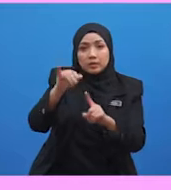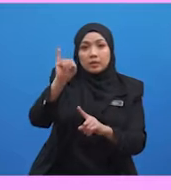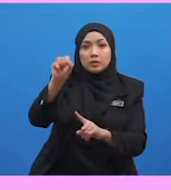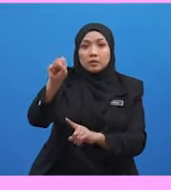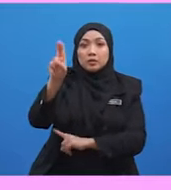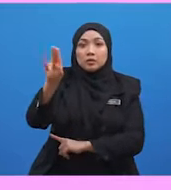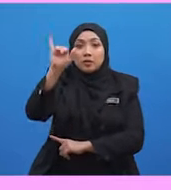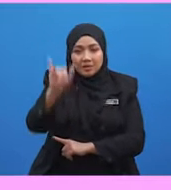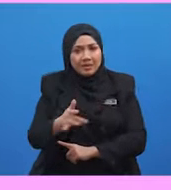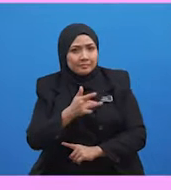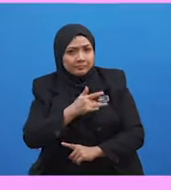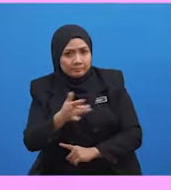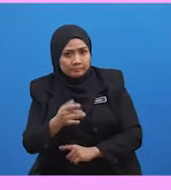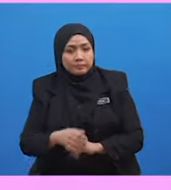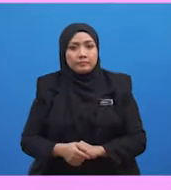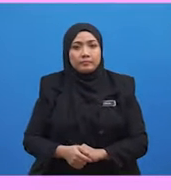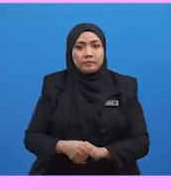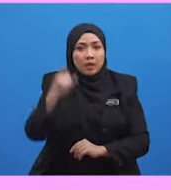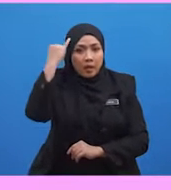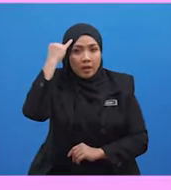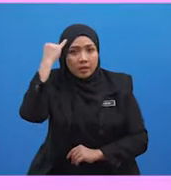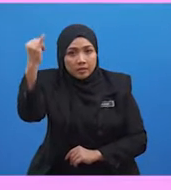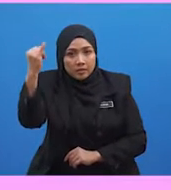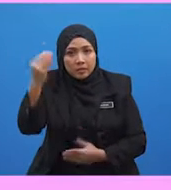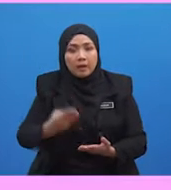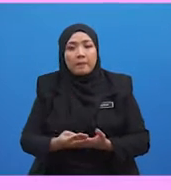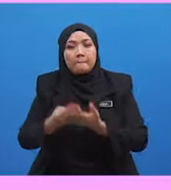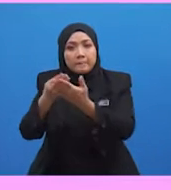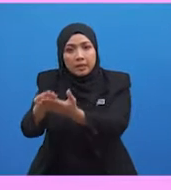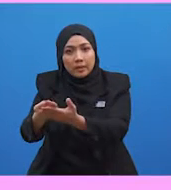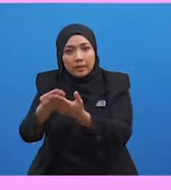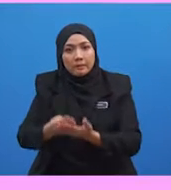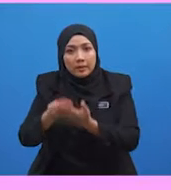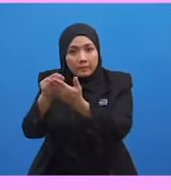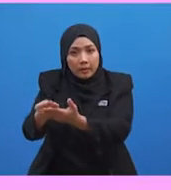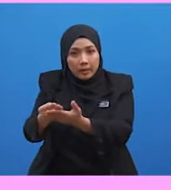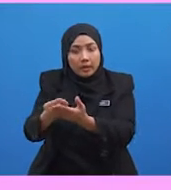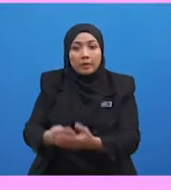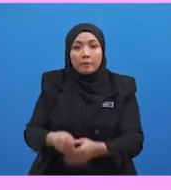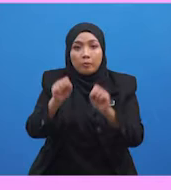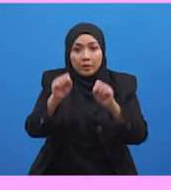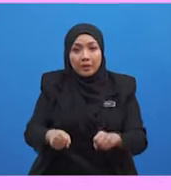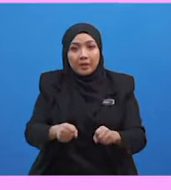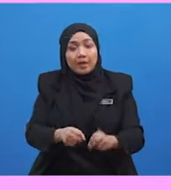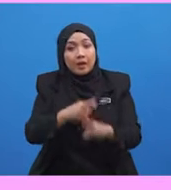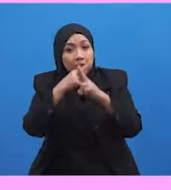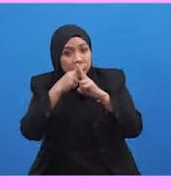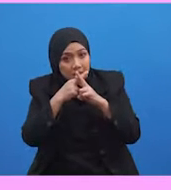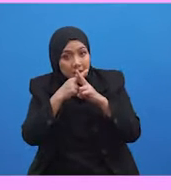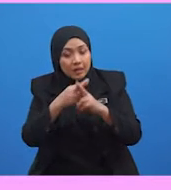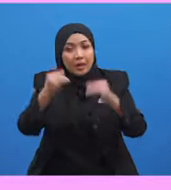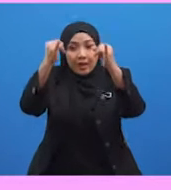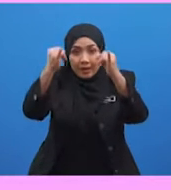juga merahsiakan identiti pemberi idea dan ahli kumpulan mempunyai peluang